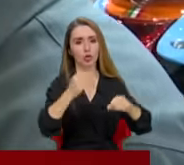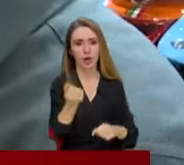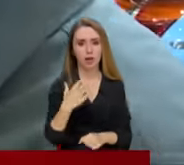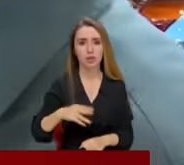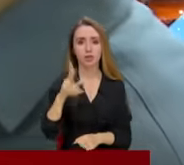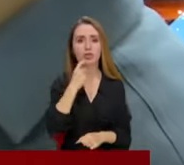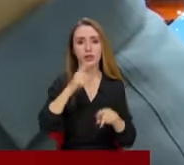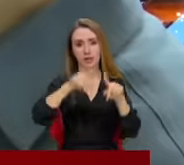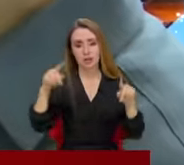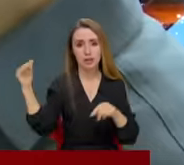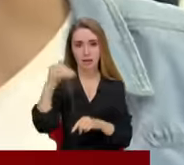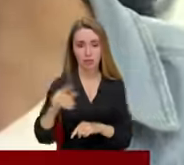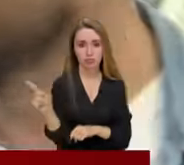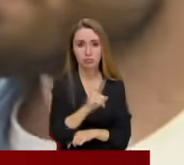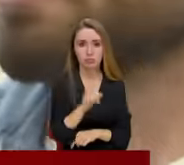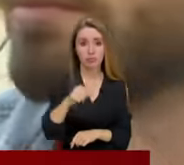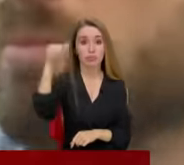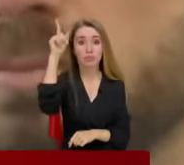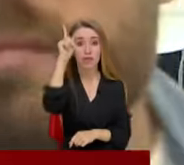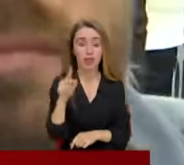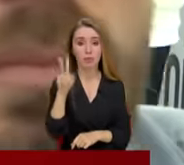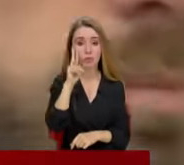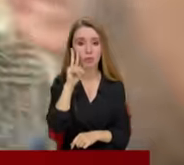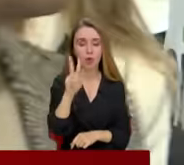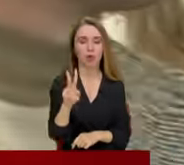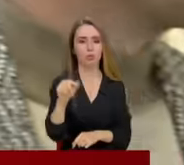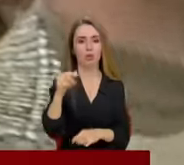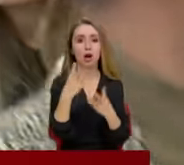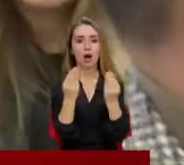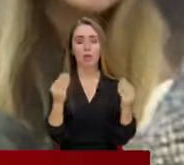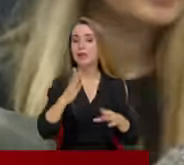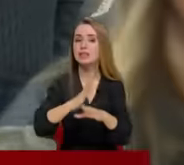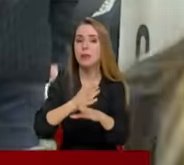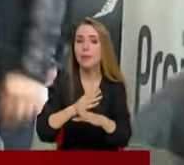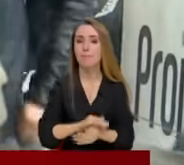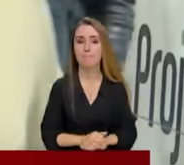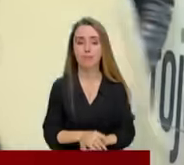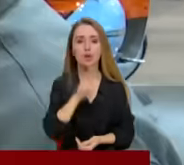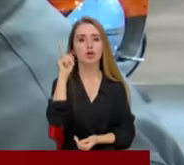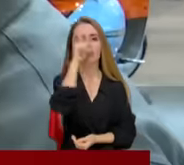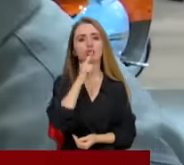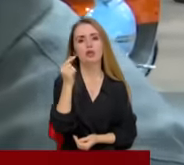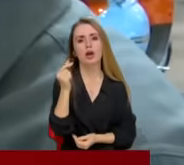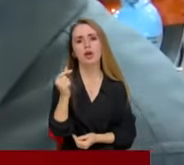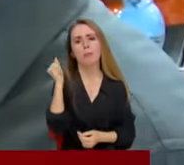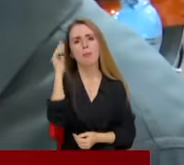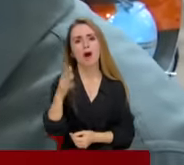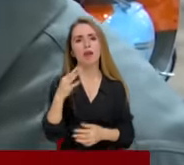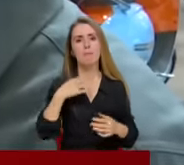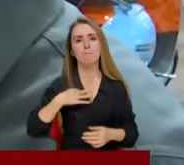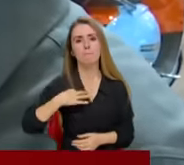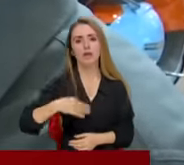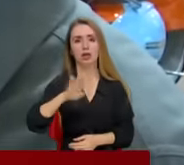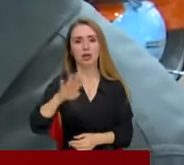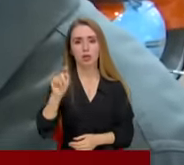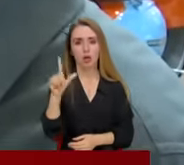yıldır geliyorum. İlk defa bu kadar kalabalık gördüm. Yani geçen sene bu kadar değildi. Nedeni ne? Çünkü ekonomi. Bıktık abi. 44